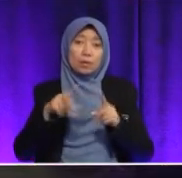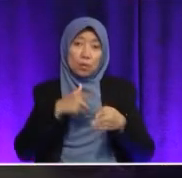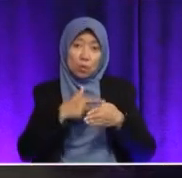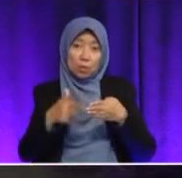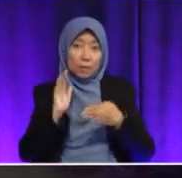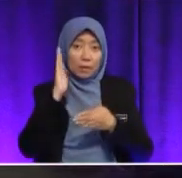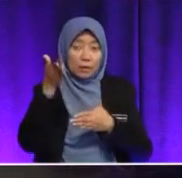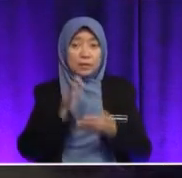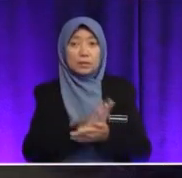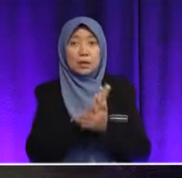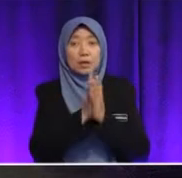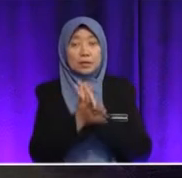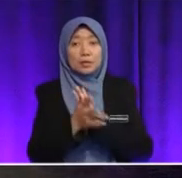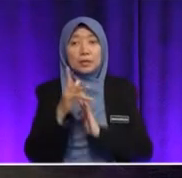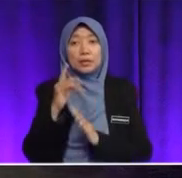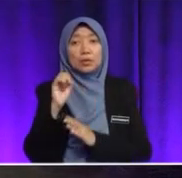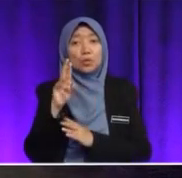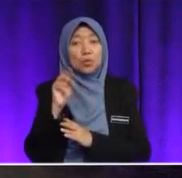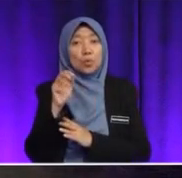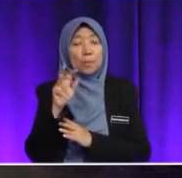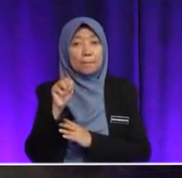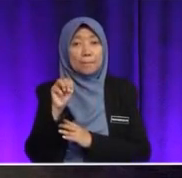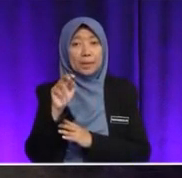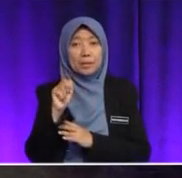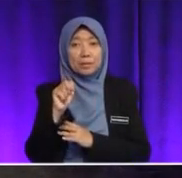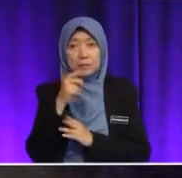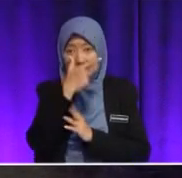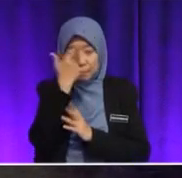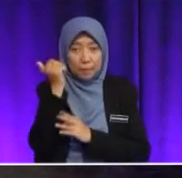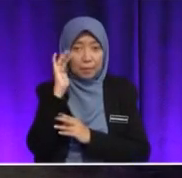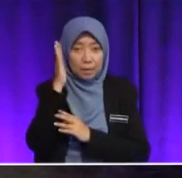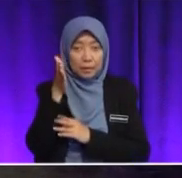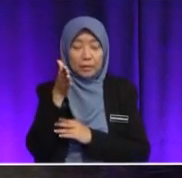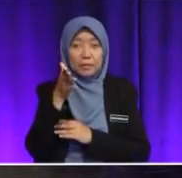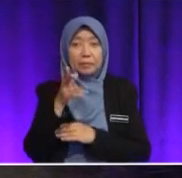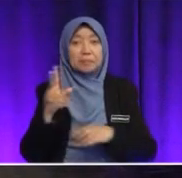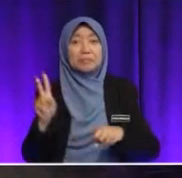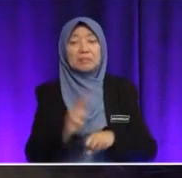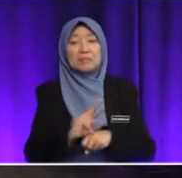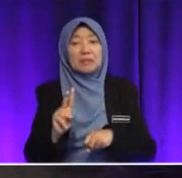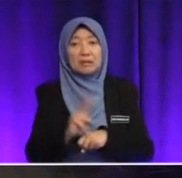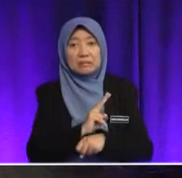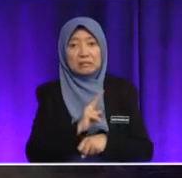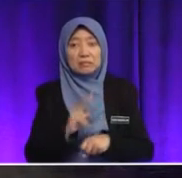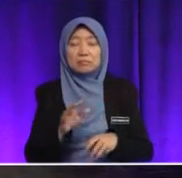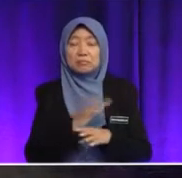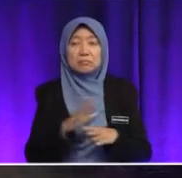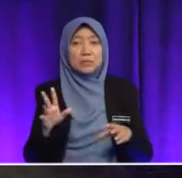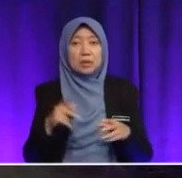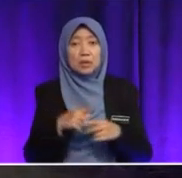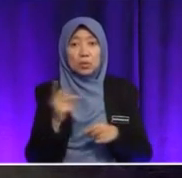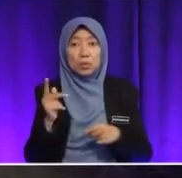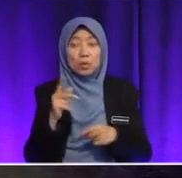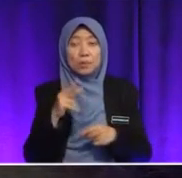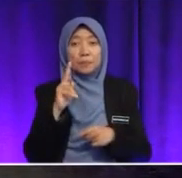logam kurban sebenarnya Sebab Dia akan terkait Oke kita tak guna perkataan